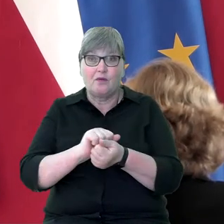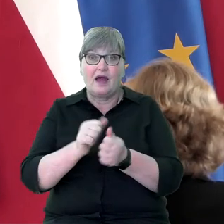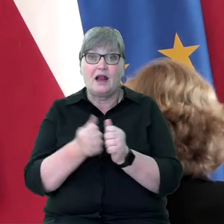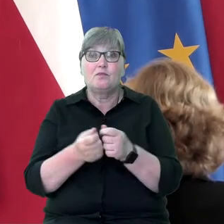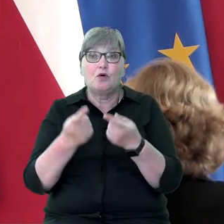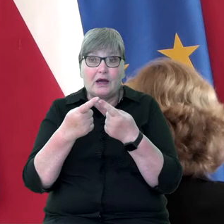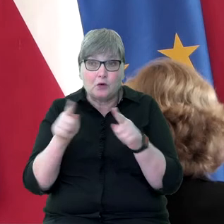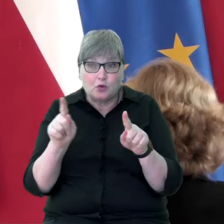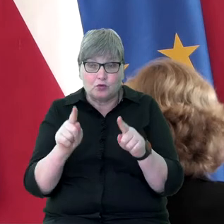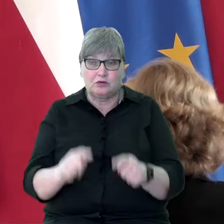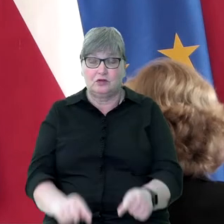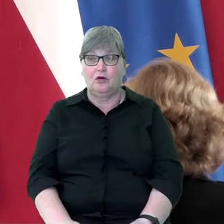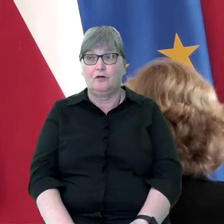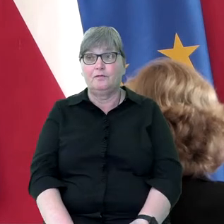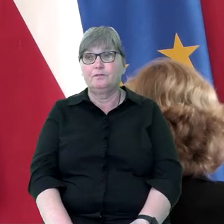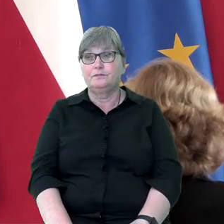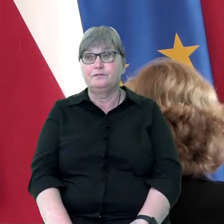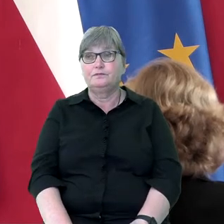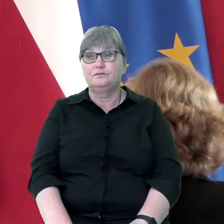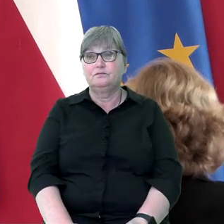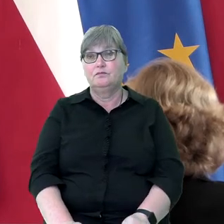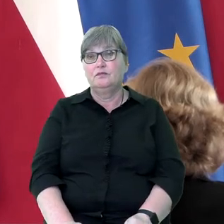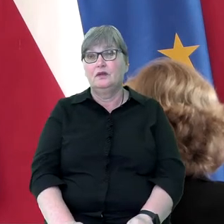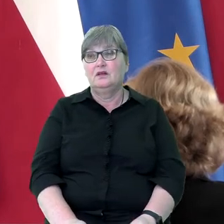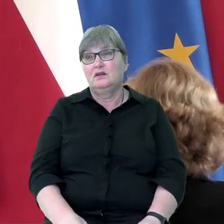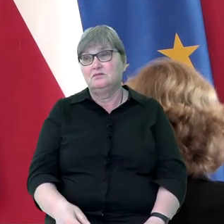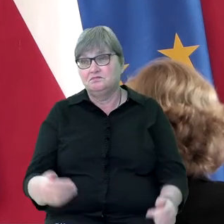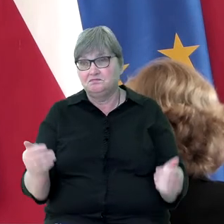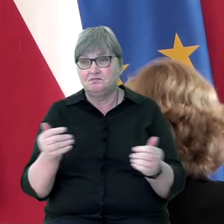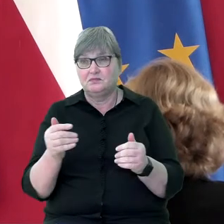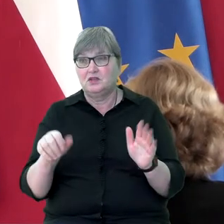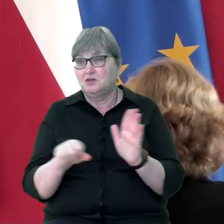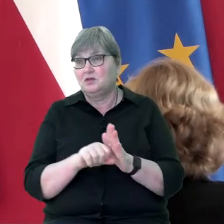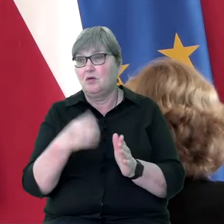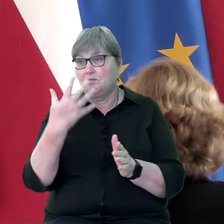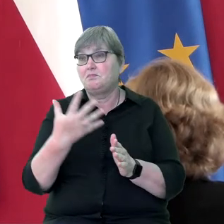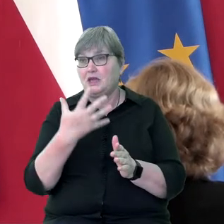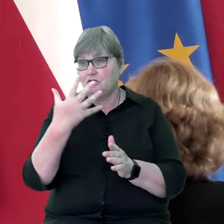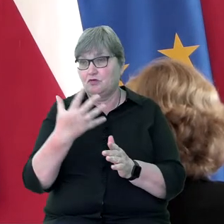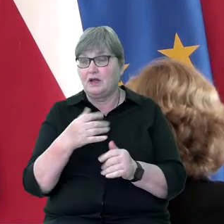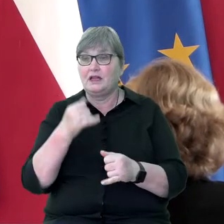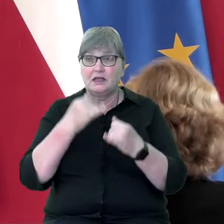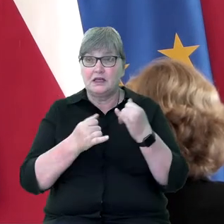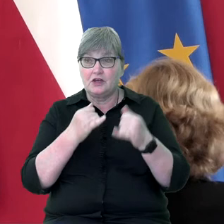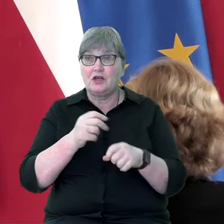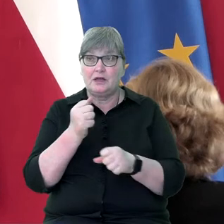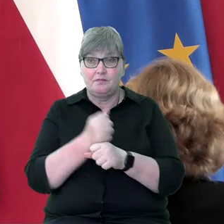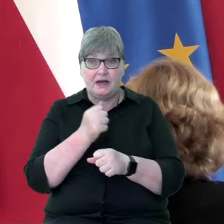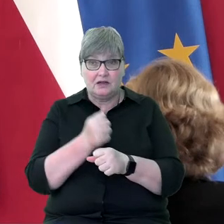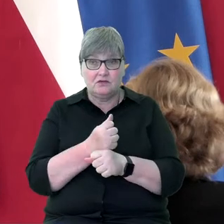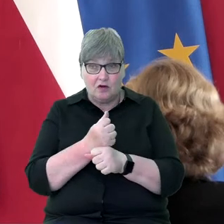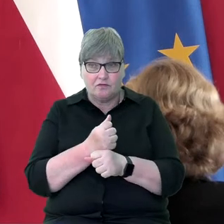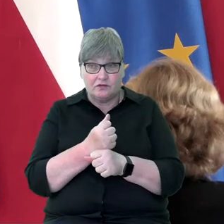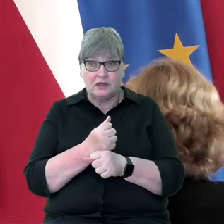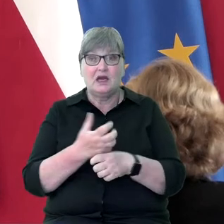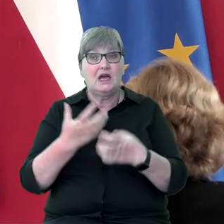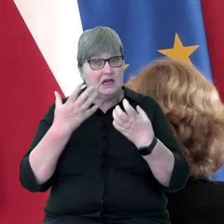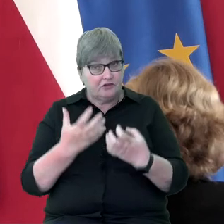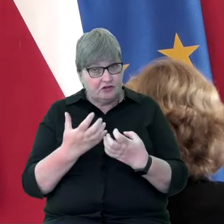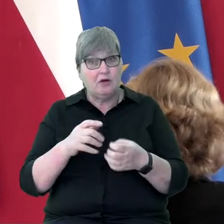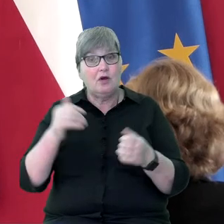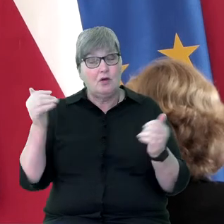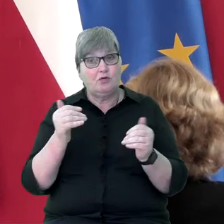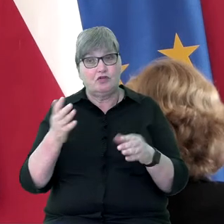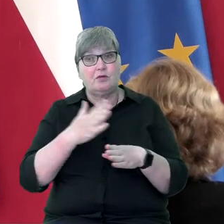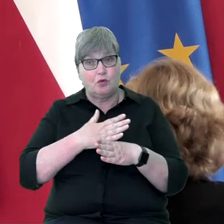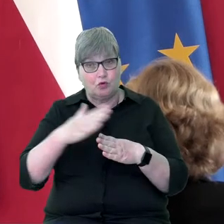prowizoryczne. Zasadniczo nie powinno przekraczać 5 lat, ale jeśli pracownik wyraził zgodę, mogło trwać dłużej, ale nie